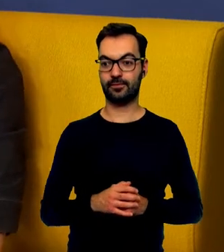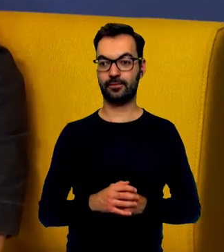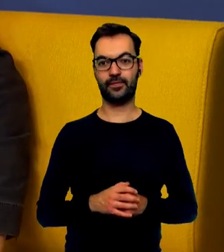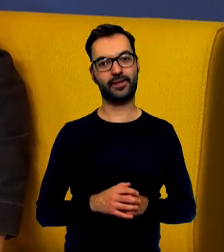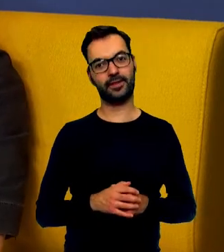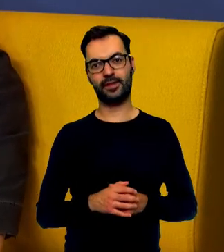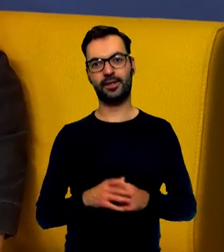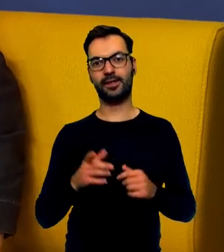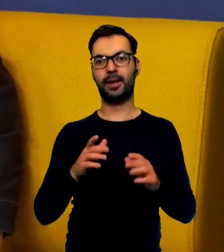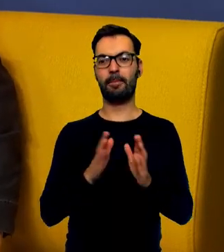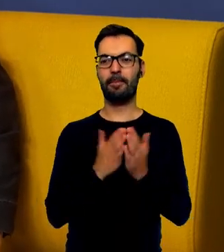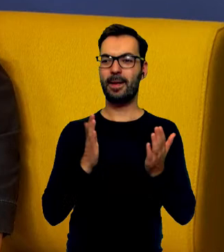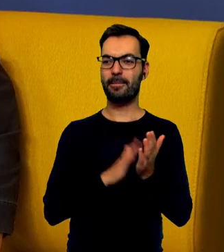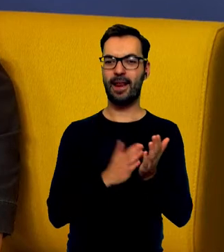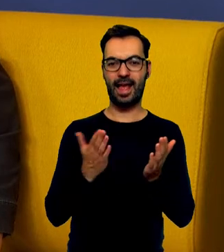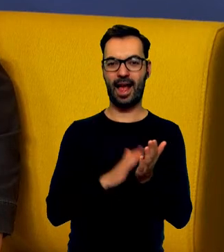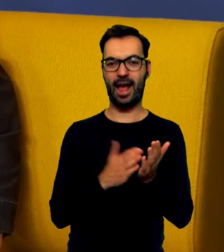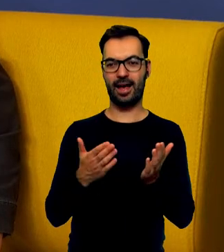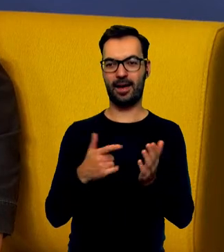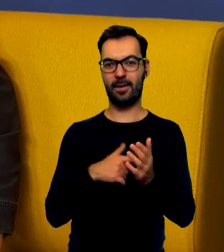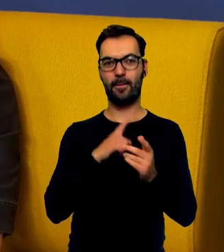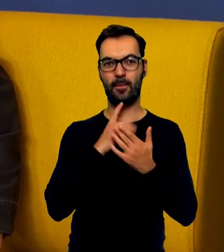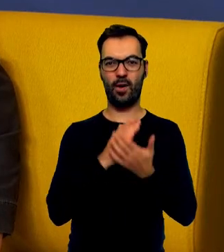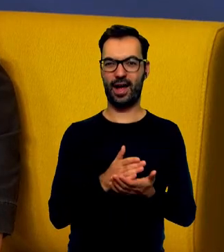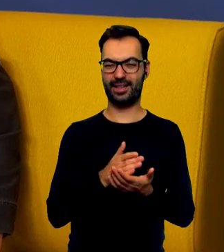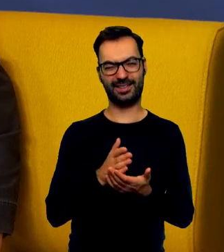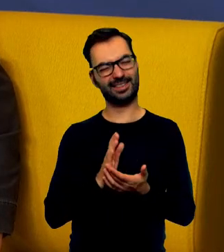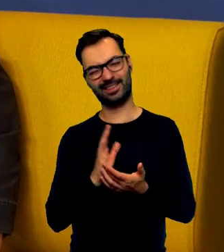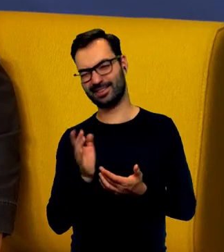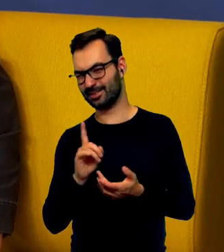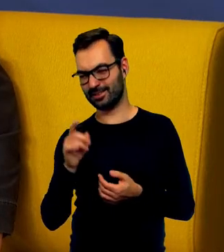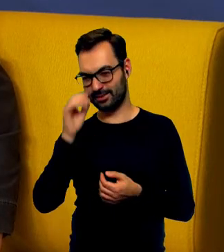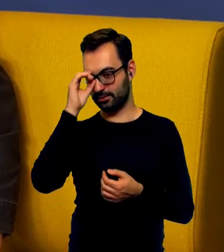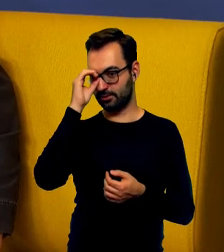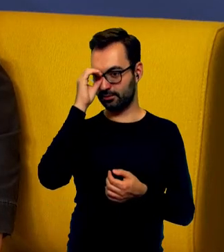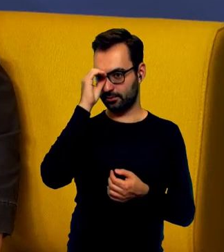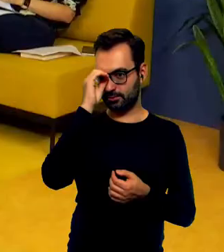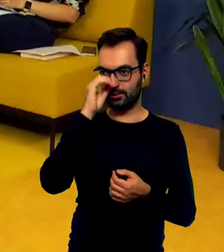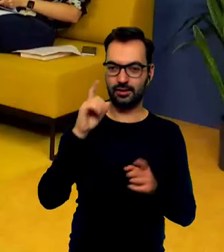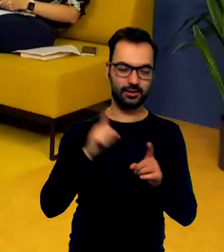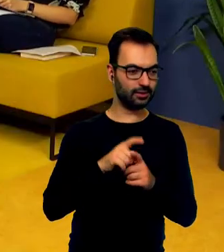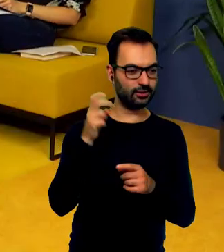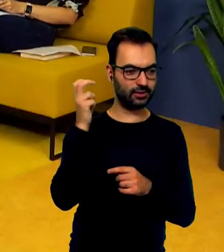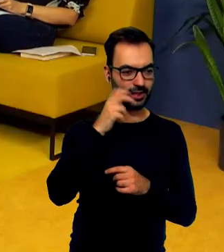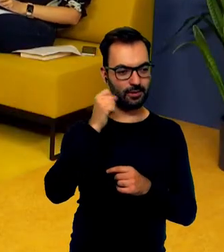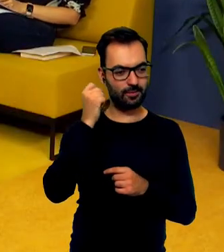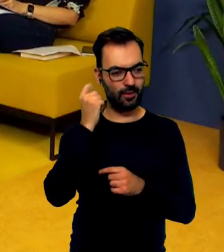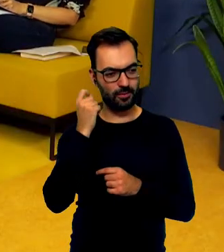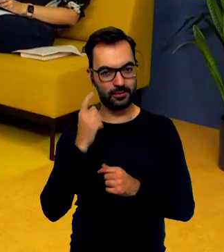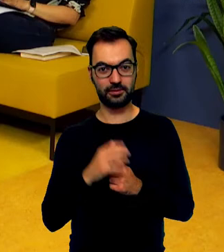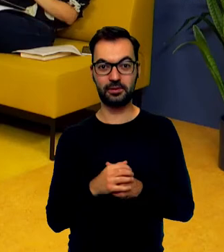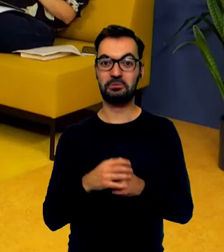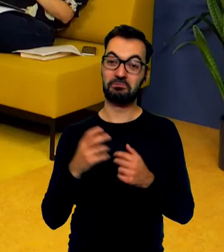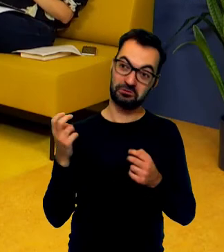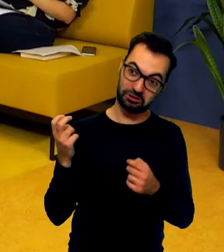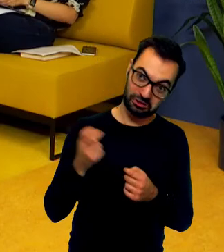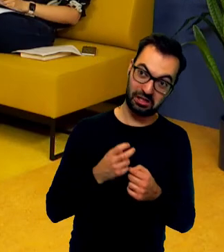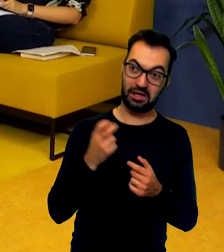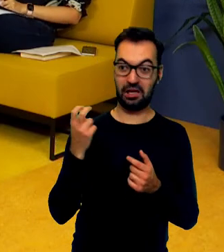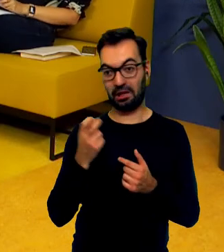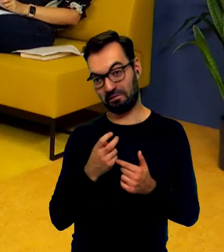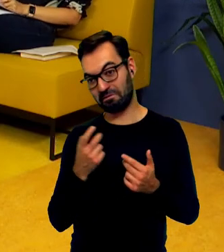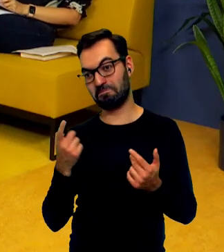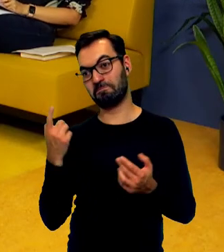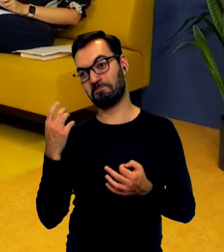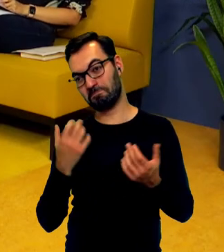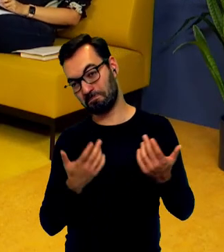nie widziałbym Biblii jako poradnika po pierwsze jednak, mimo wszystko. Ale to też jest ciekawa koncepcja. Jakbyś tak dłużej